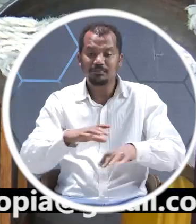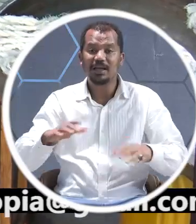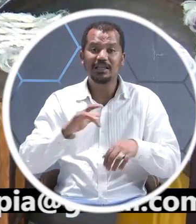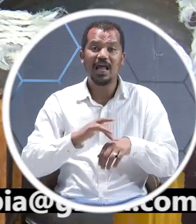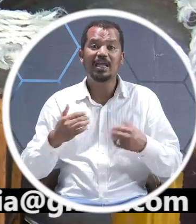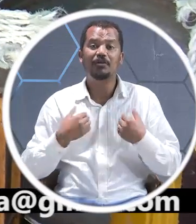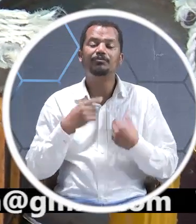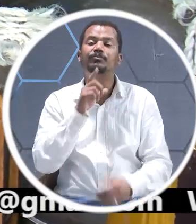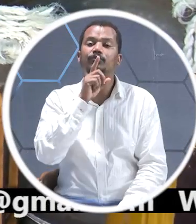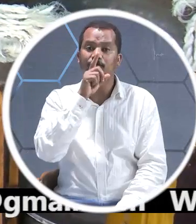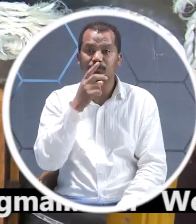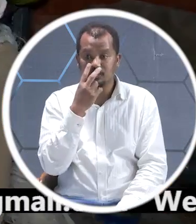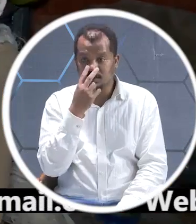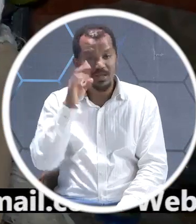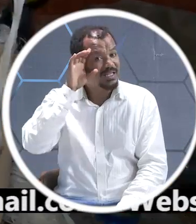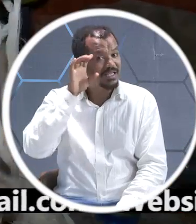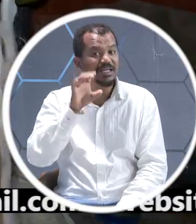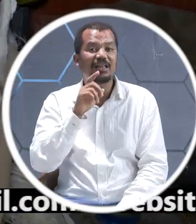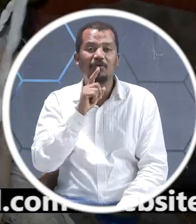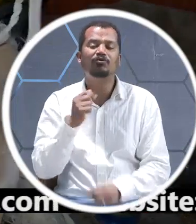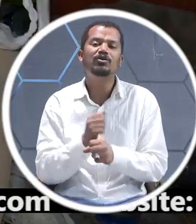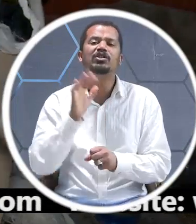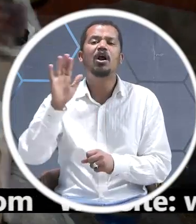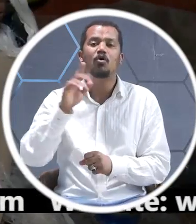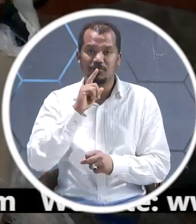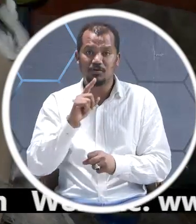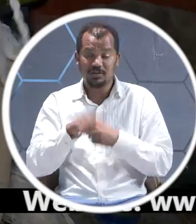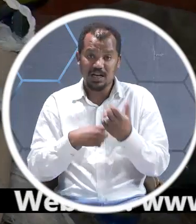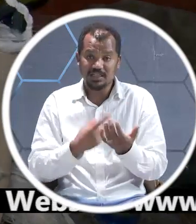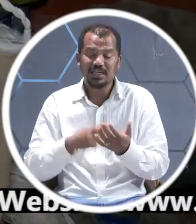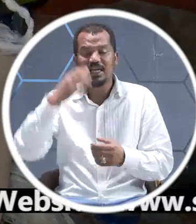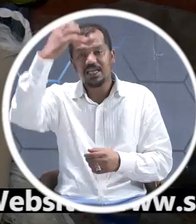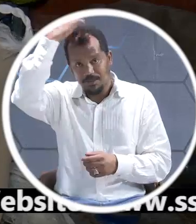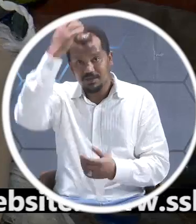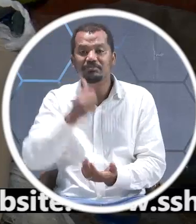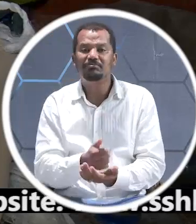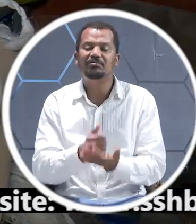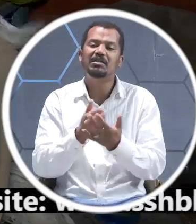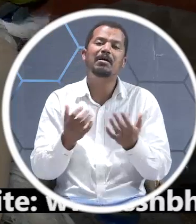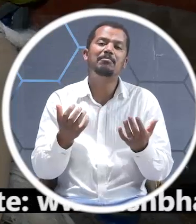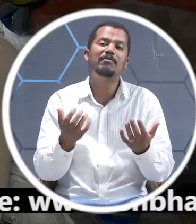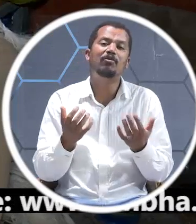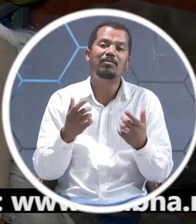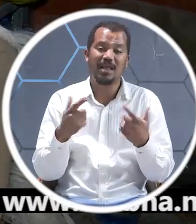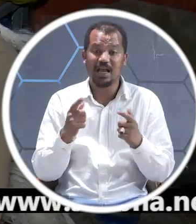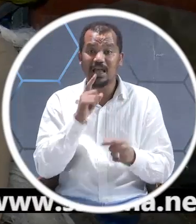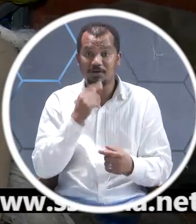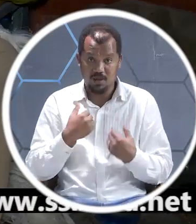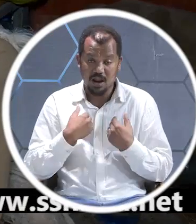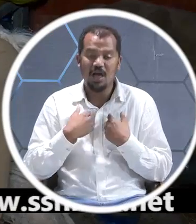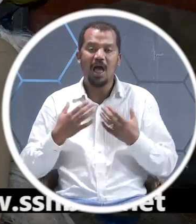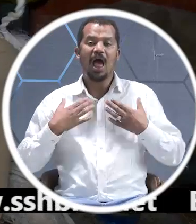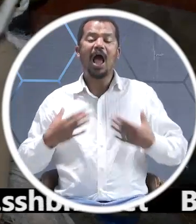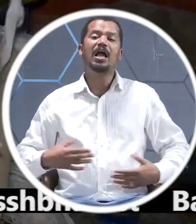መሬት ላይ ያሉ እውነቶችን ማየት ግዴታውም ነው ስራውም ነው። ስለዚህ የመንግስትንም እገዛ የሚፈልጉበት አጋጣሚ ነው